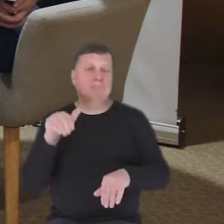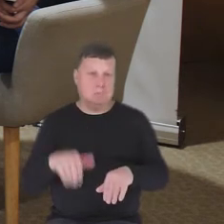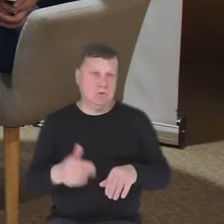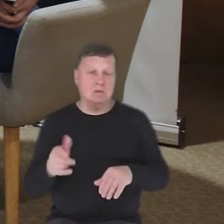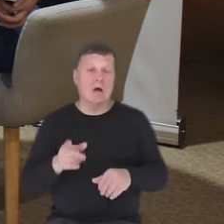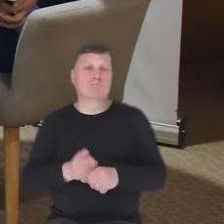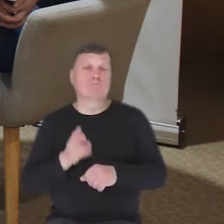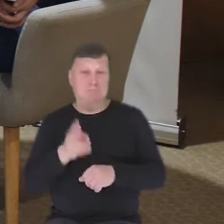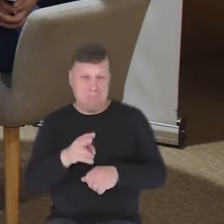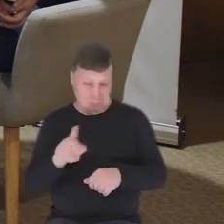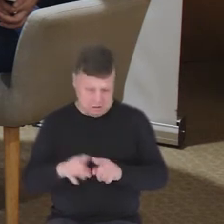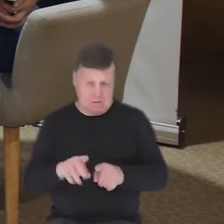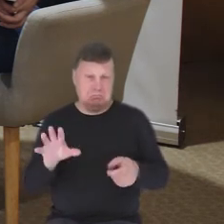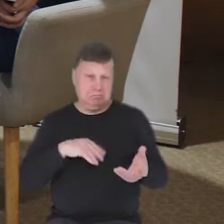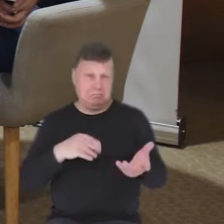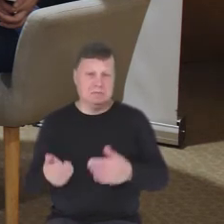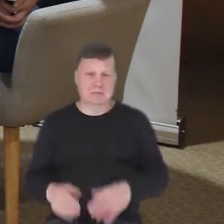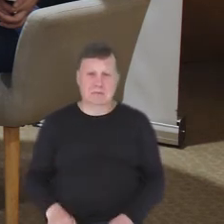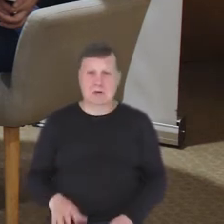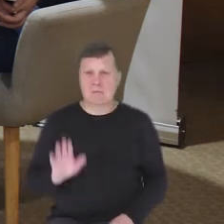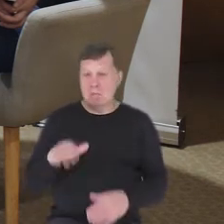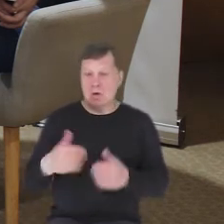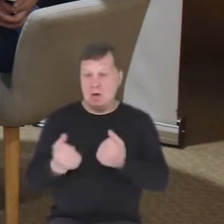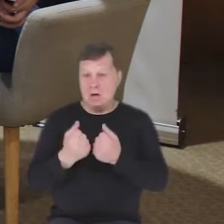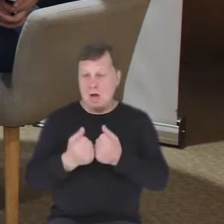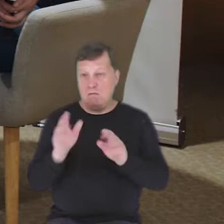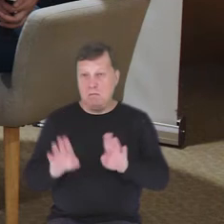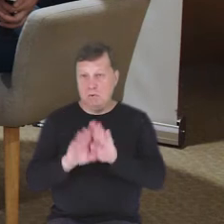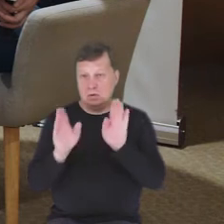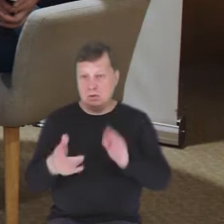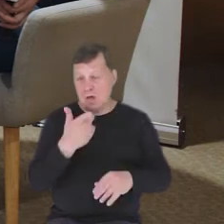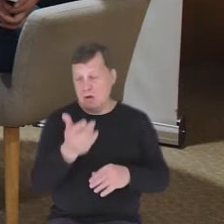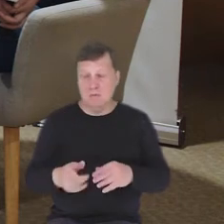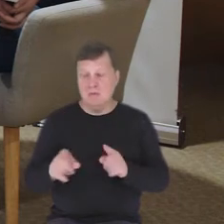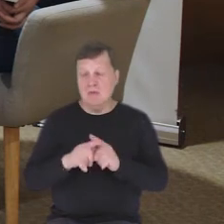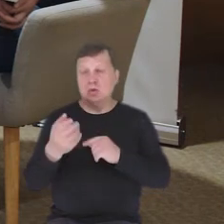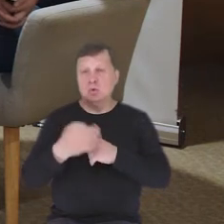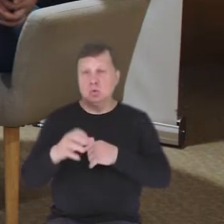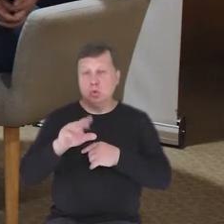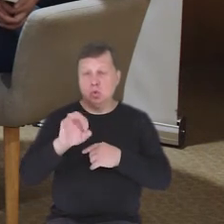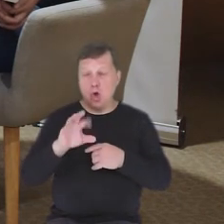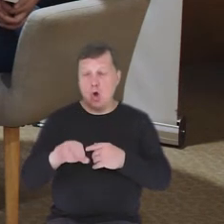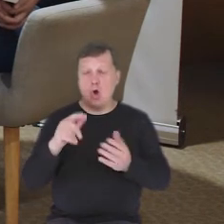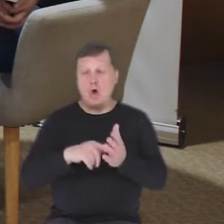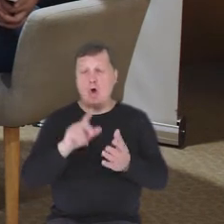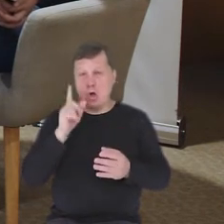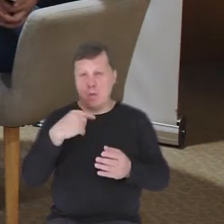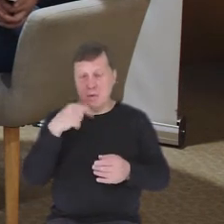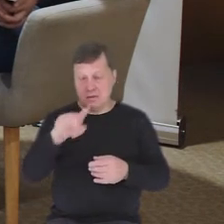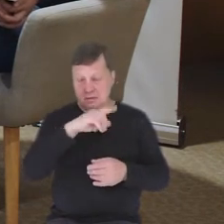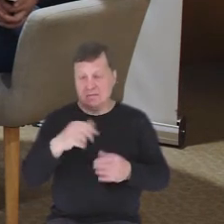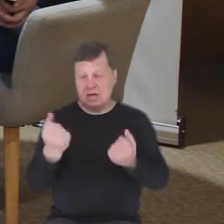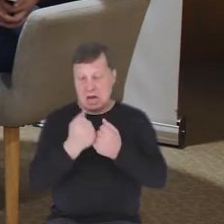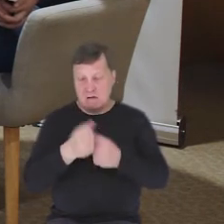dotrzeć. Tak, możliwe, że Kraków, że muzeum tam i studia komiksologiczne w Krakowie jakoś też zainteresują się tymi